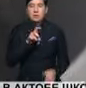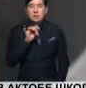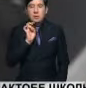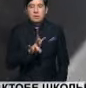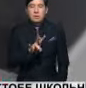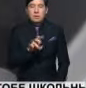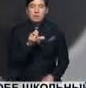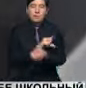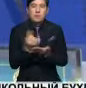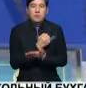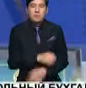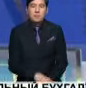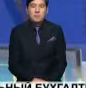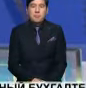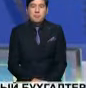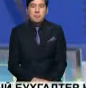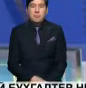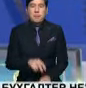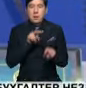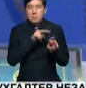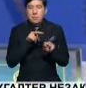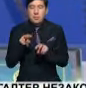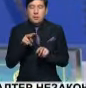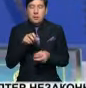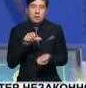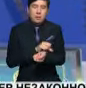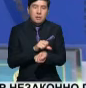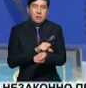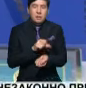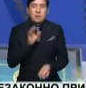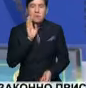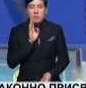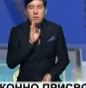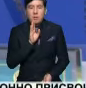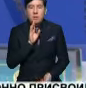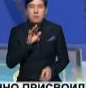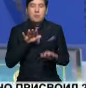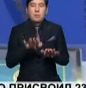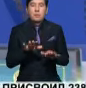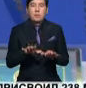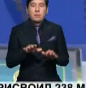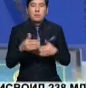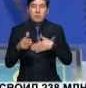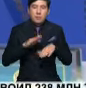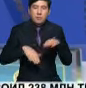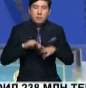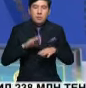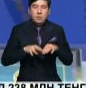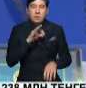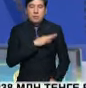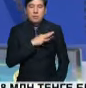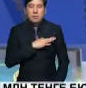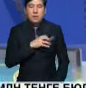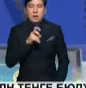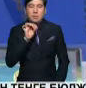виды наркотиков. Мониторинг содержания наркотиков в сточных водах населенных пунктов в мировой практике используется как для